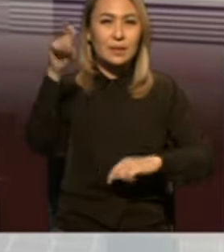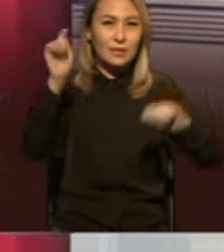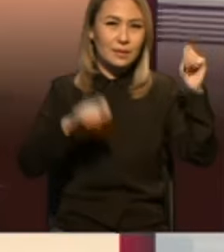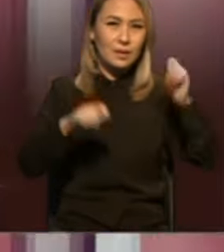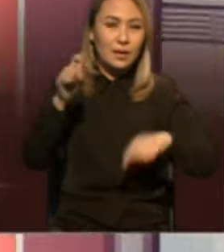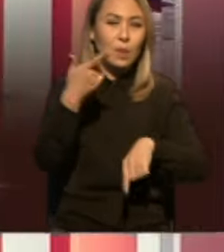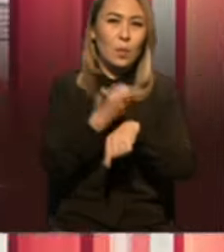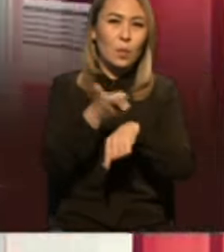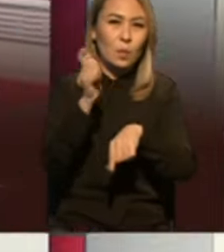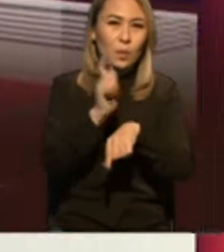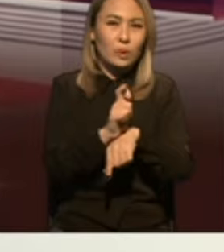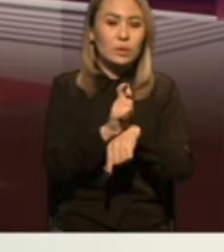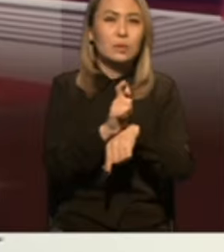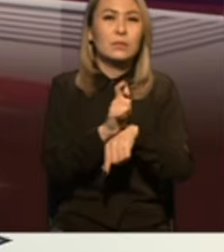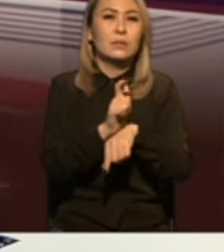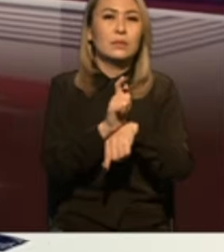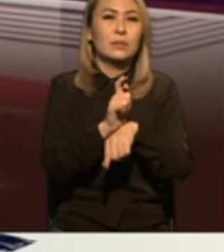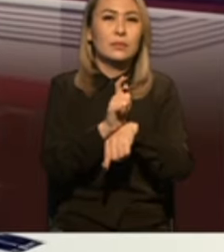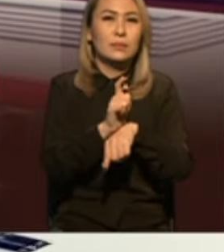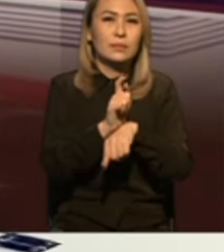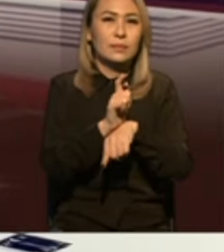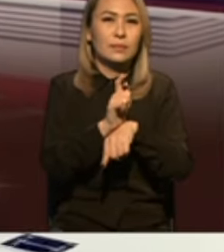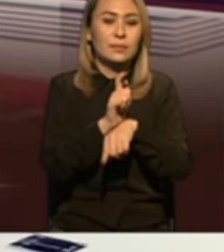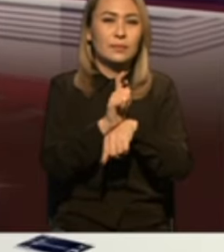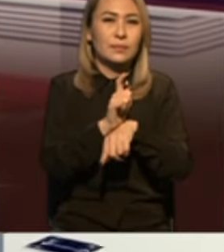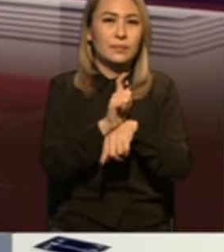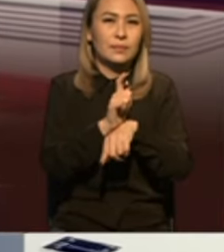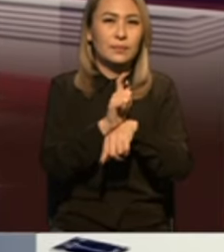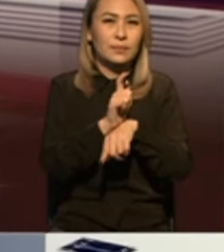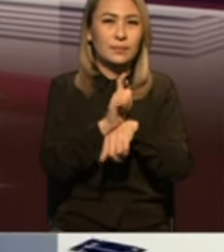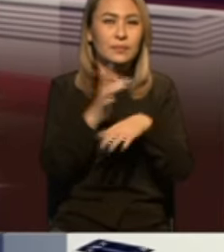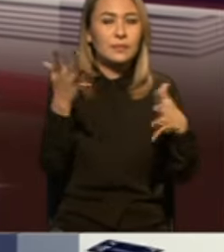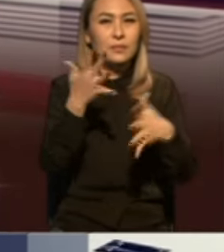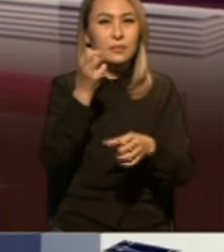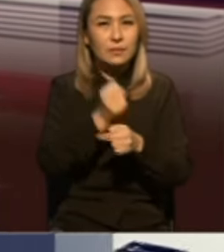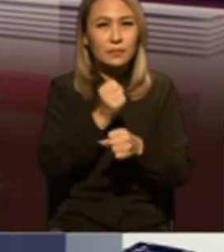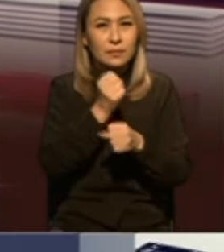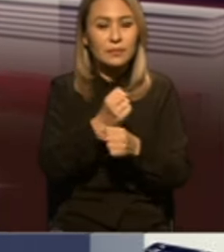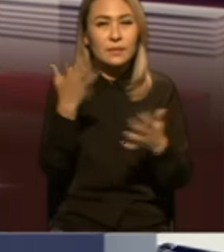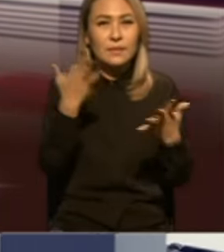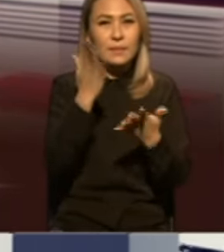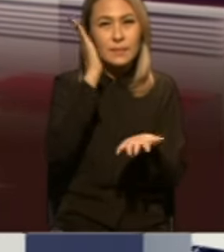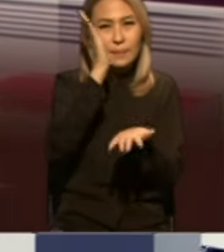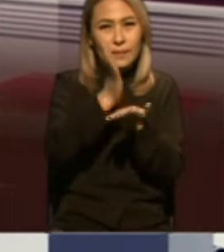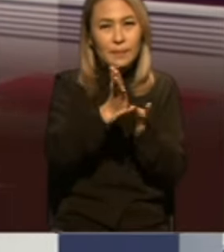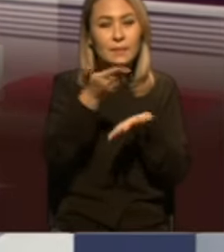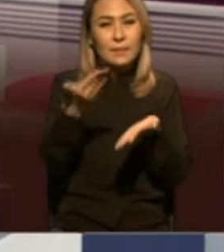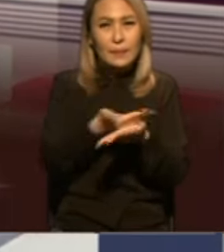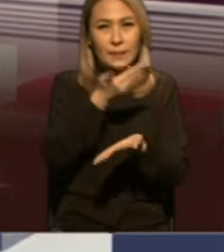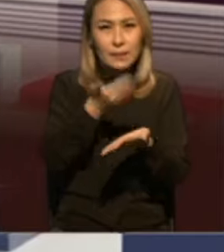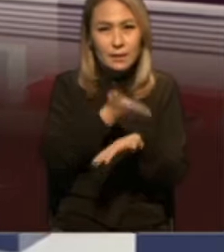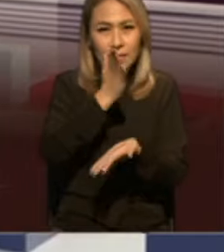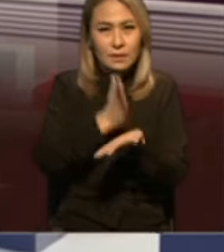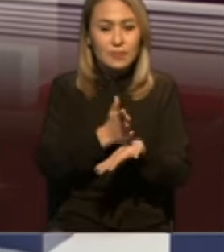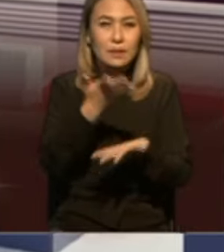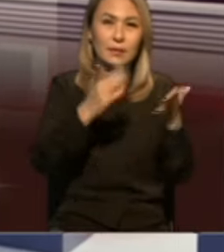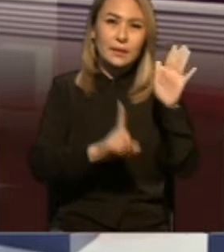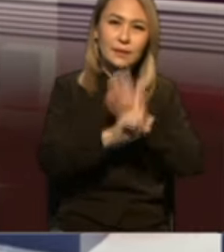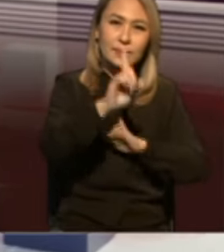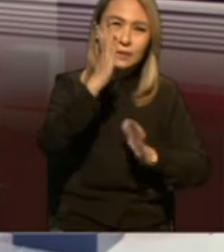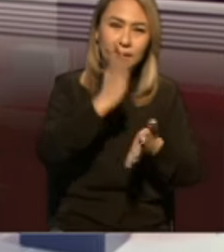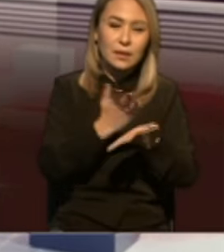өте жаңадай не жасалды, қандай жаңадай баққа шыққан нәрселер бар, шықпаған нәрселер